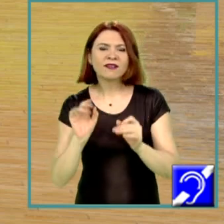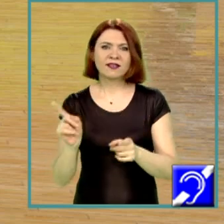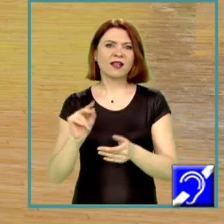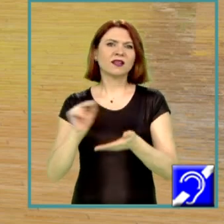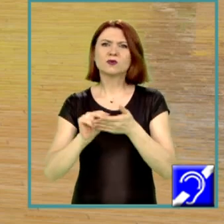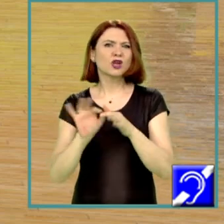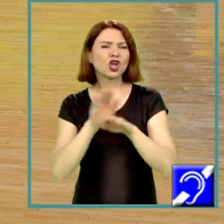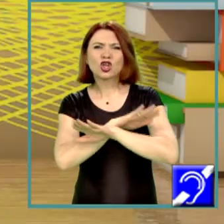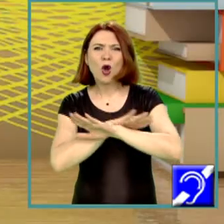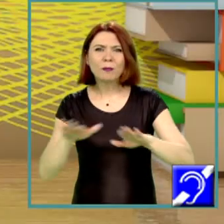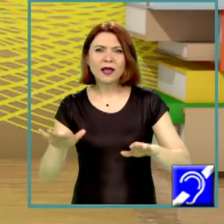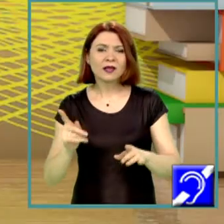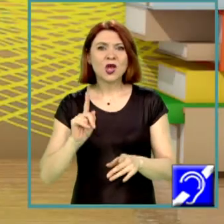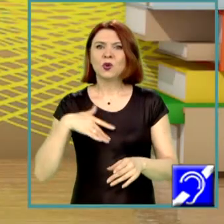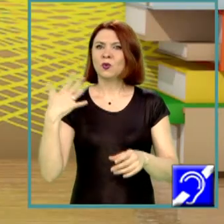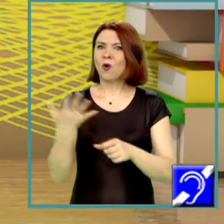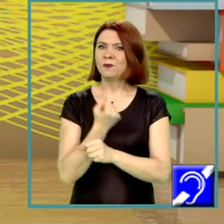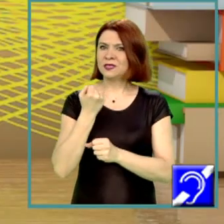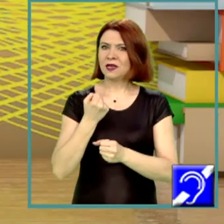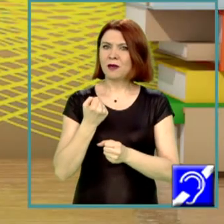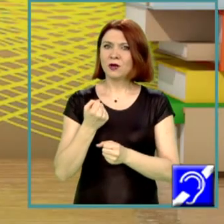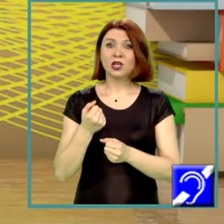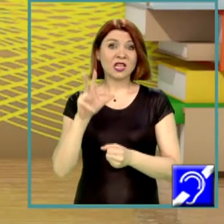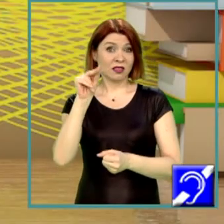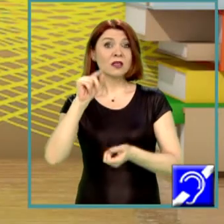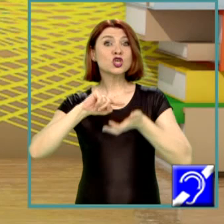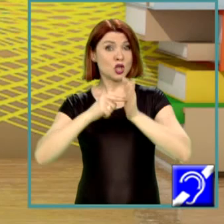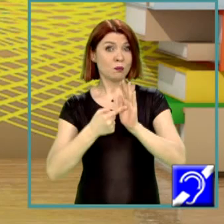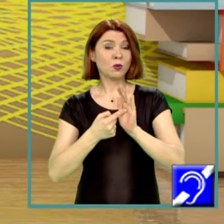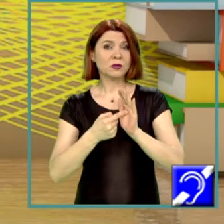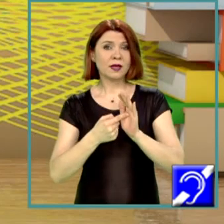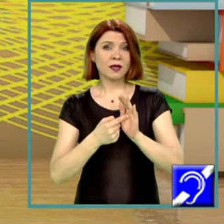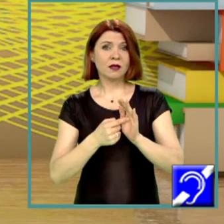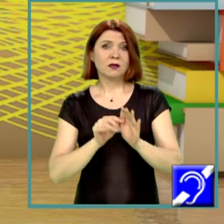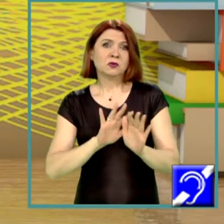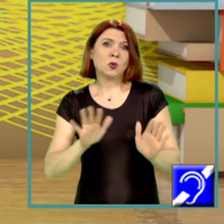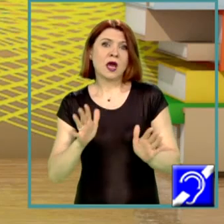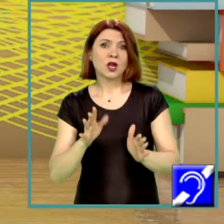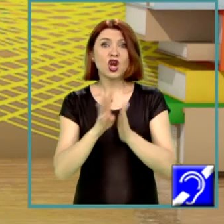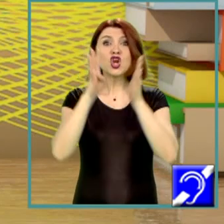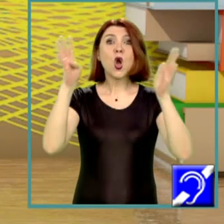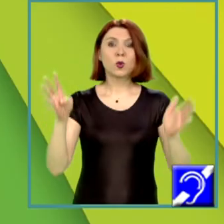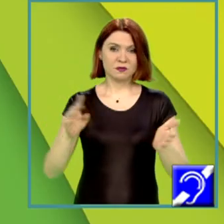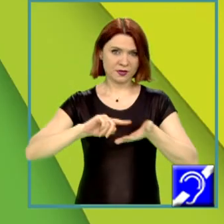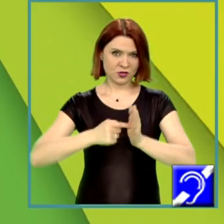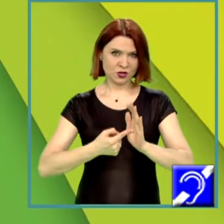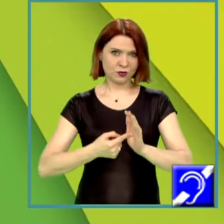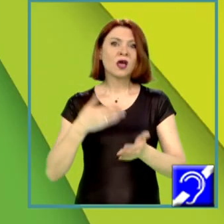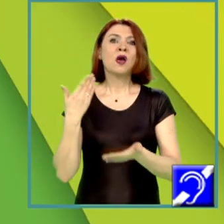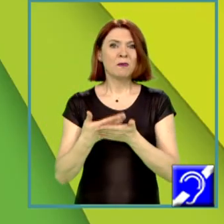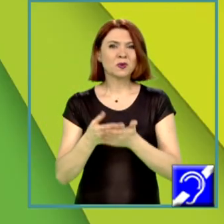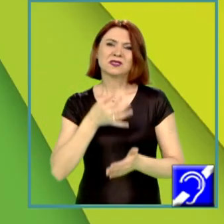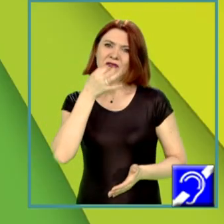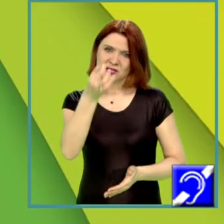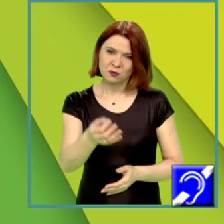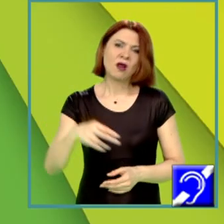necompletate nu am fi putut obține din cele 30 de puncte decât 19 de aceea vă